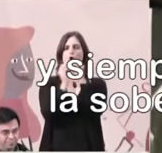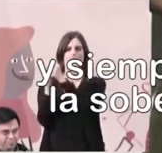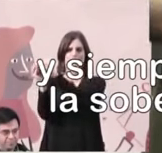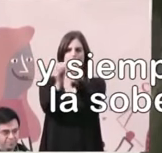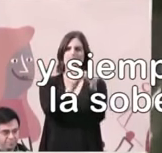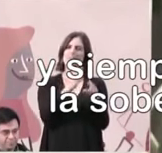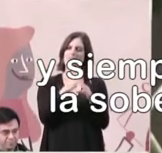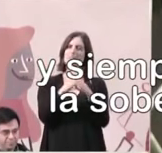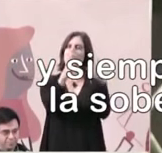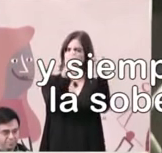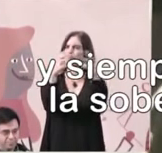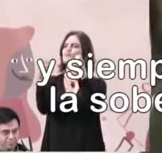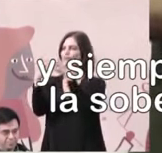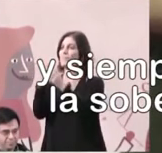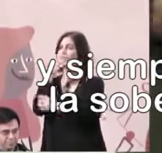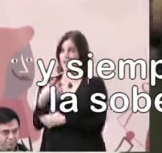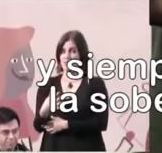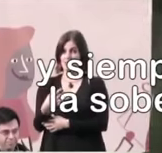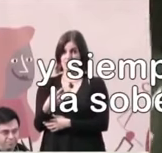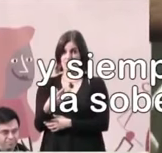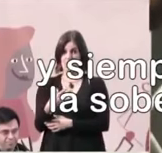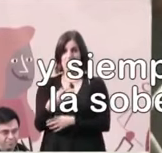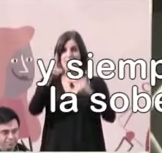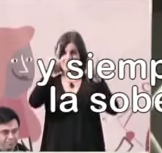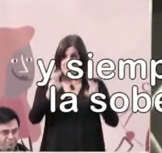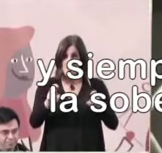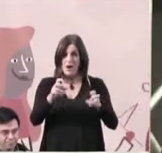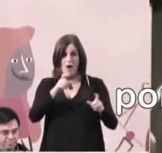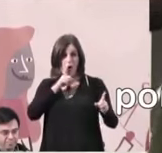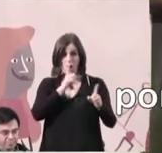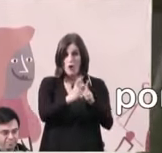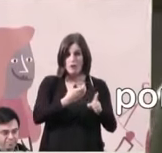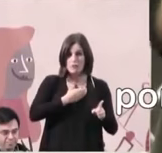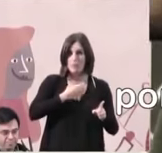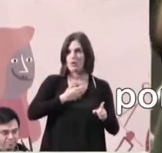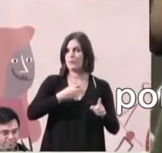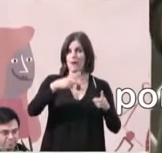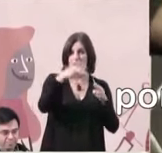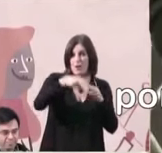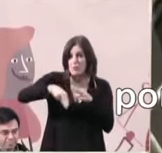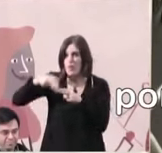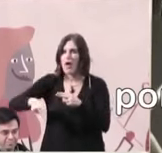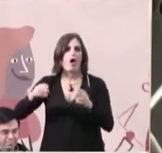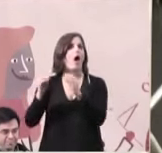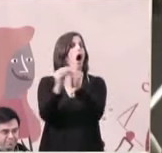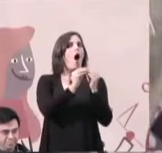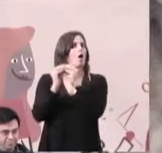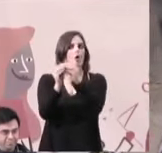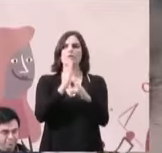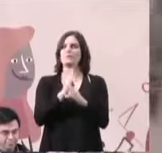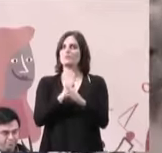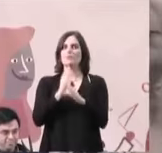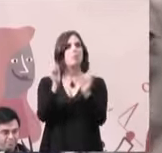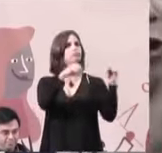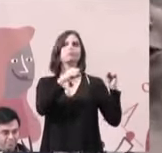I sempre s'han posat molt d'acord. De fet, contra la sobirania municipal s'han posat sempre d'acord, per exemple, per retallar la sobirania municipal.